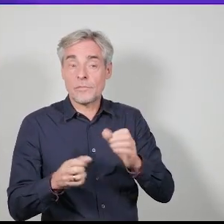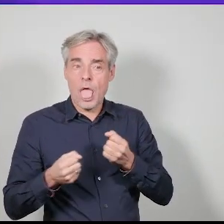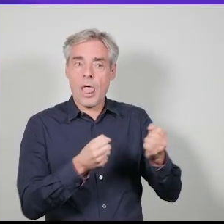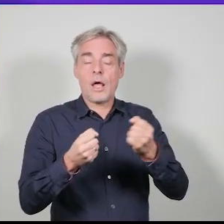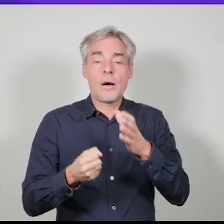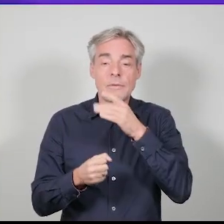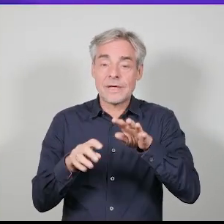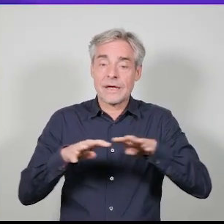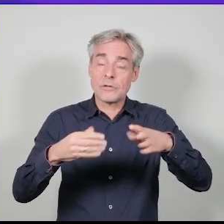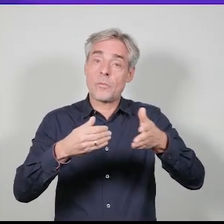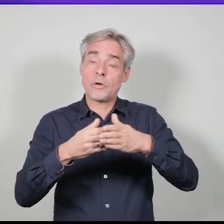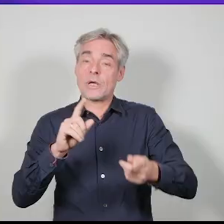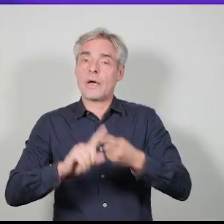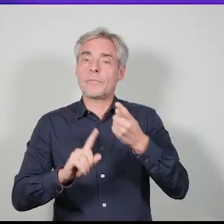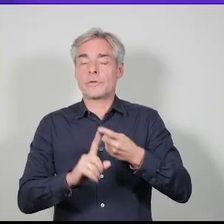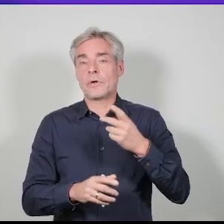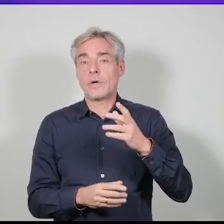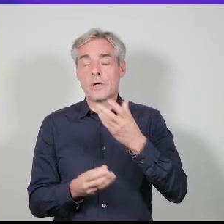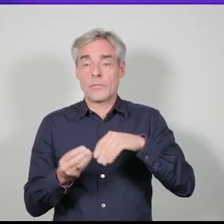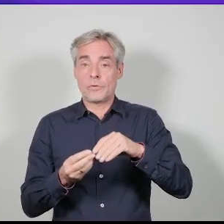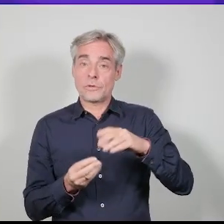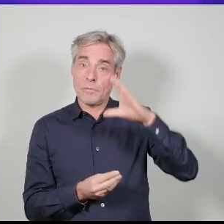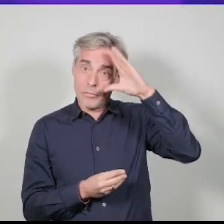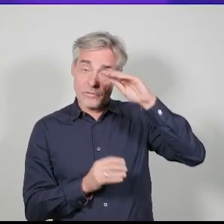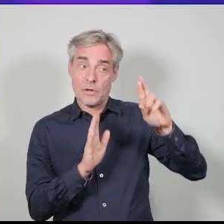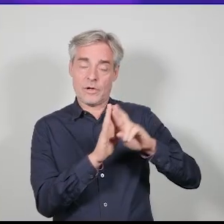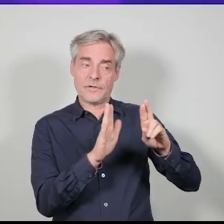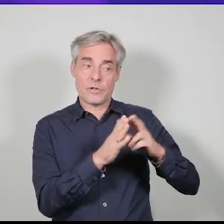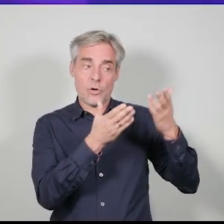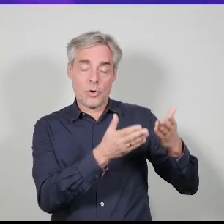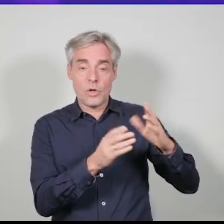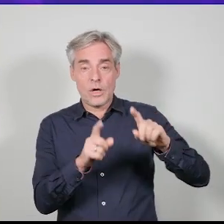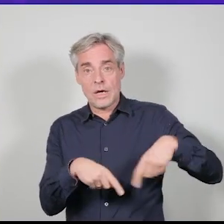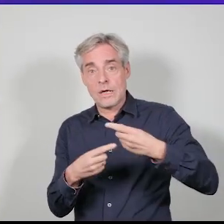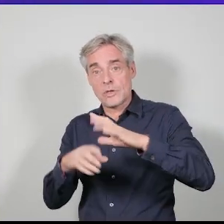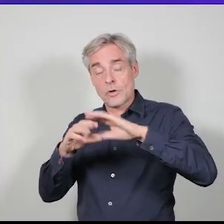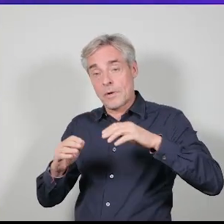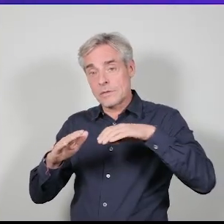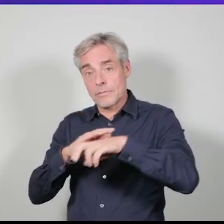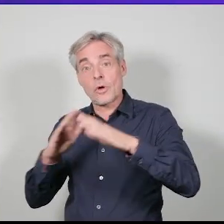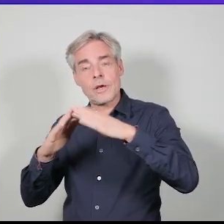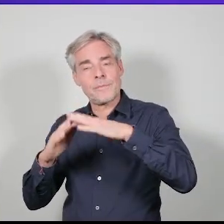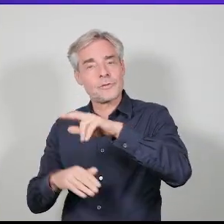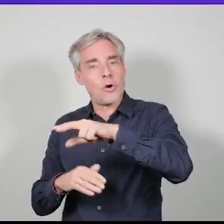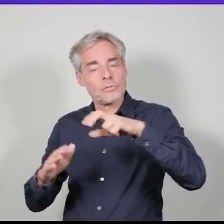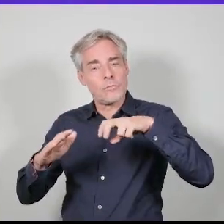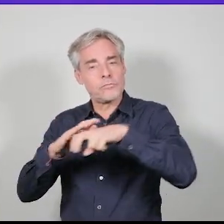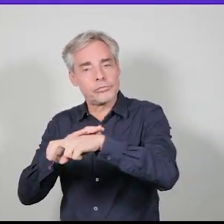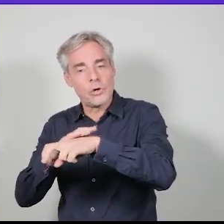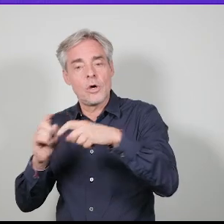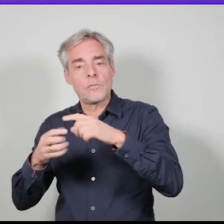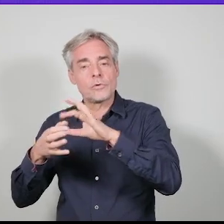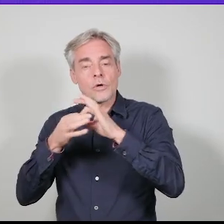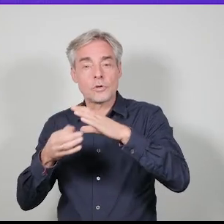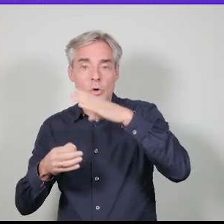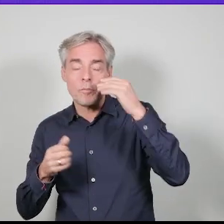notion du réseau était très importante. Et les professionnels ont pu donc se rendre à domicile et, ça a été dit aussi, avoir une relation